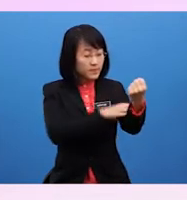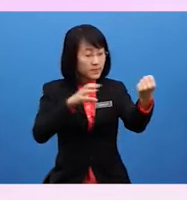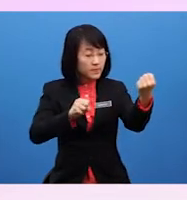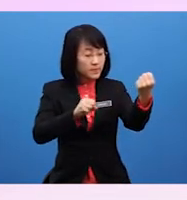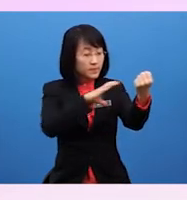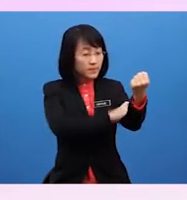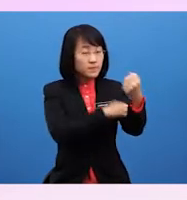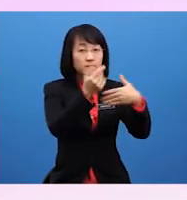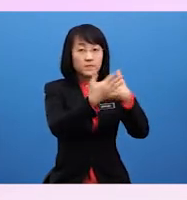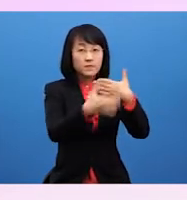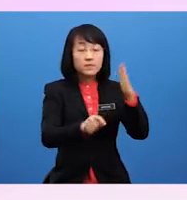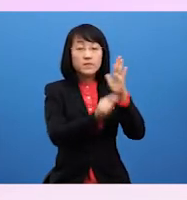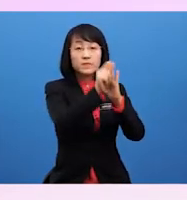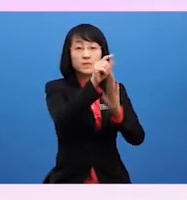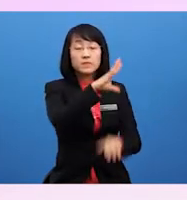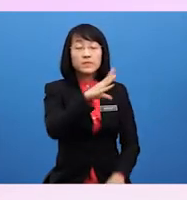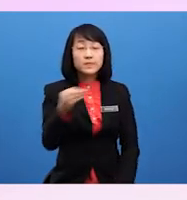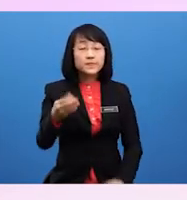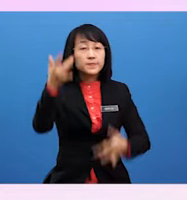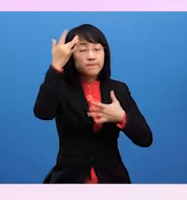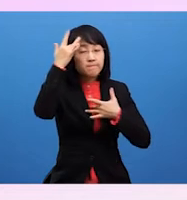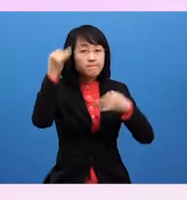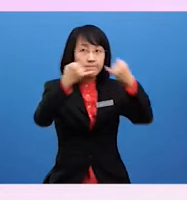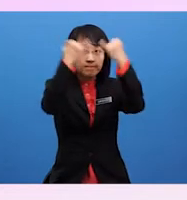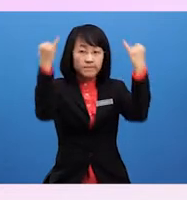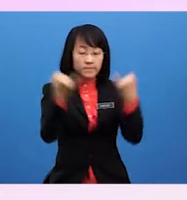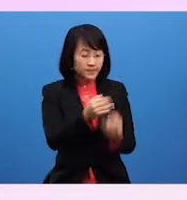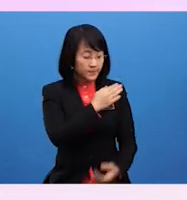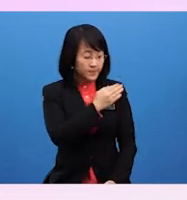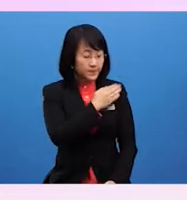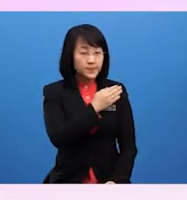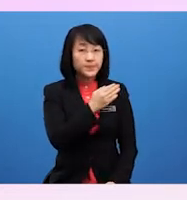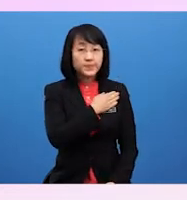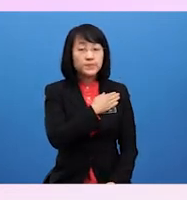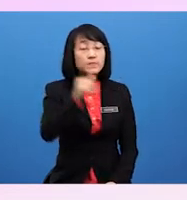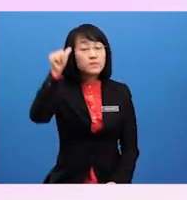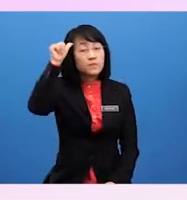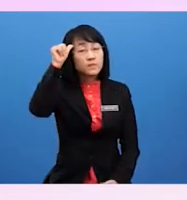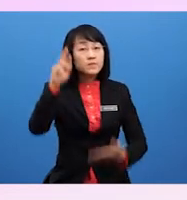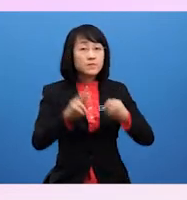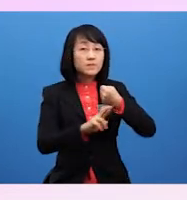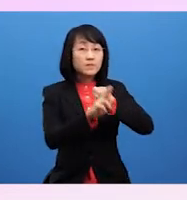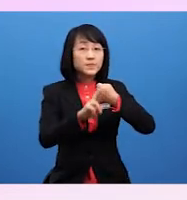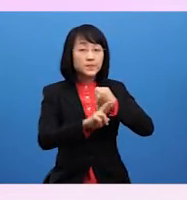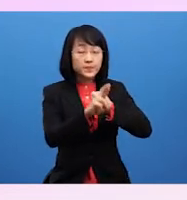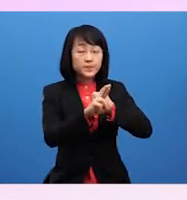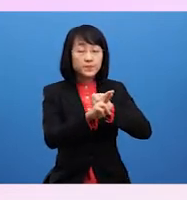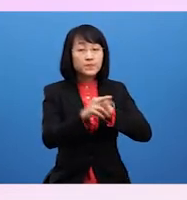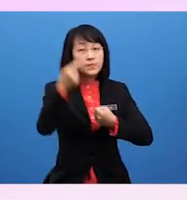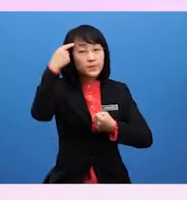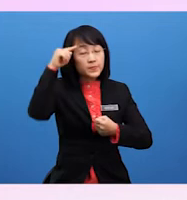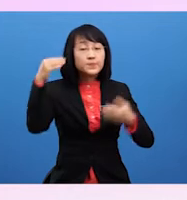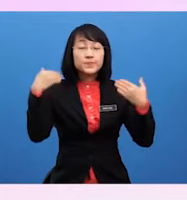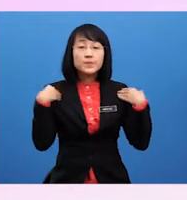dan penyakit jantung. Selain itu, Aiman juga berisiko mengalami obesiti yang